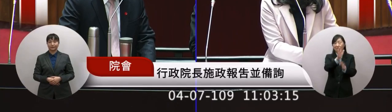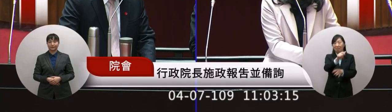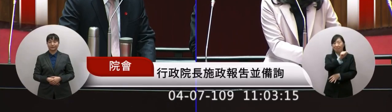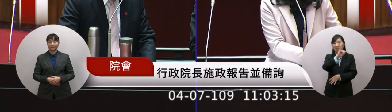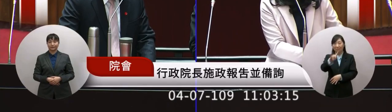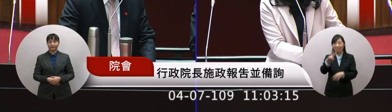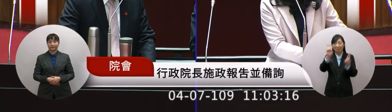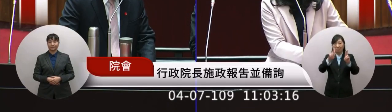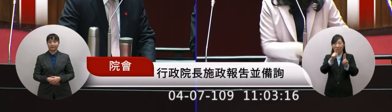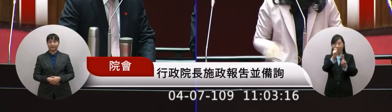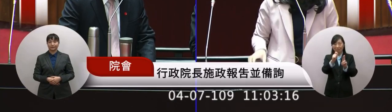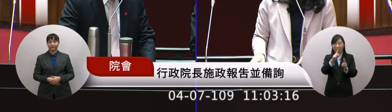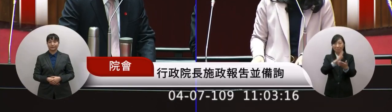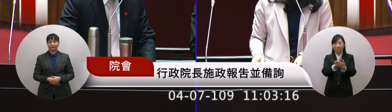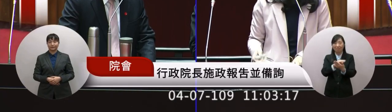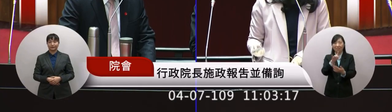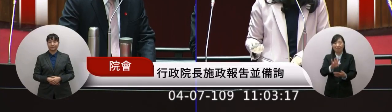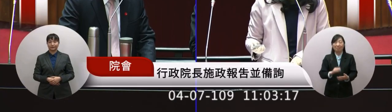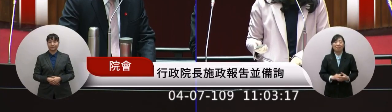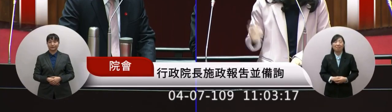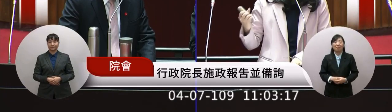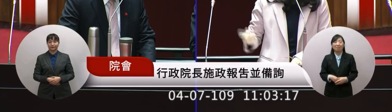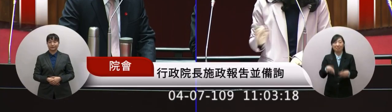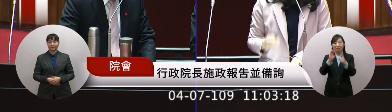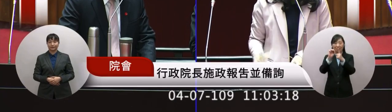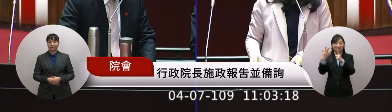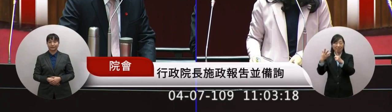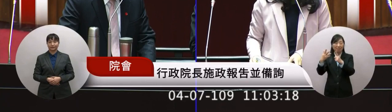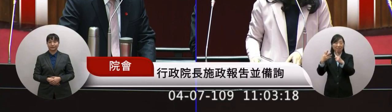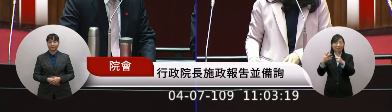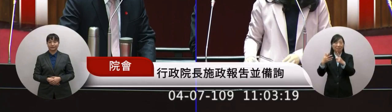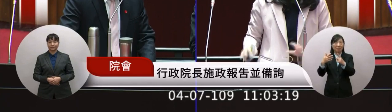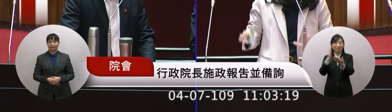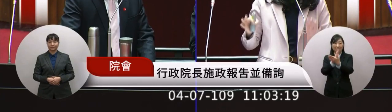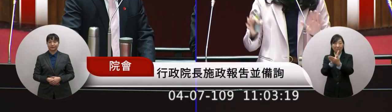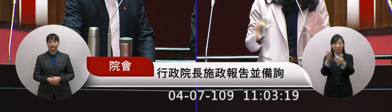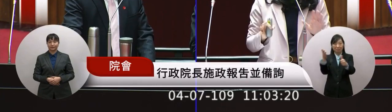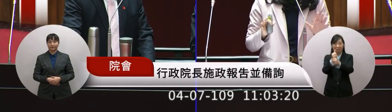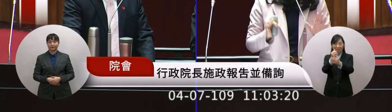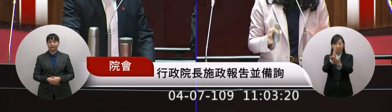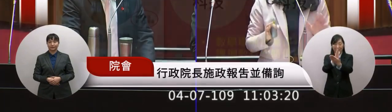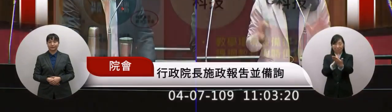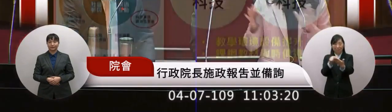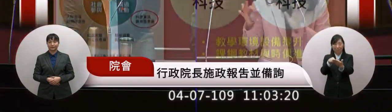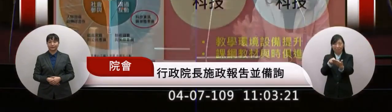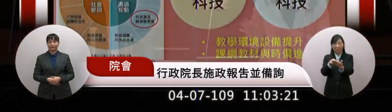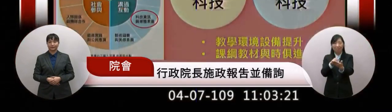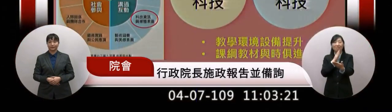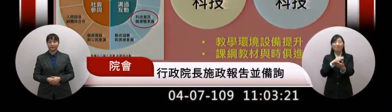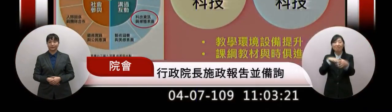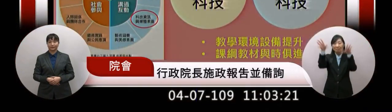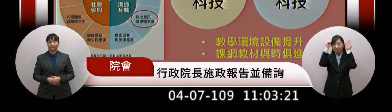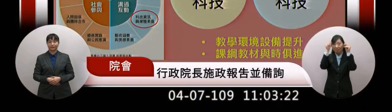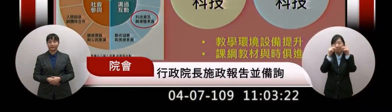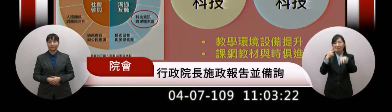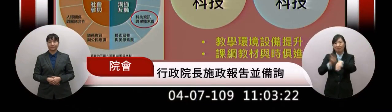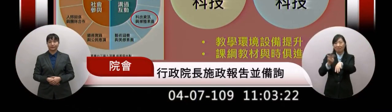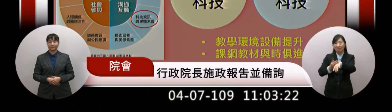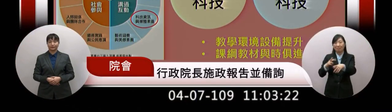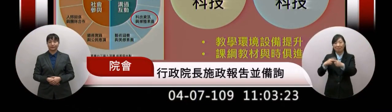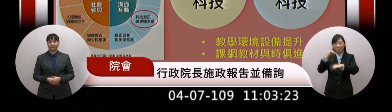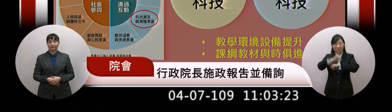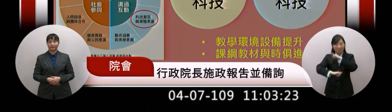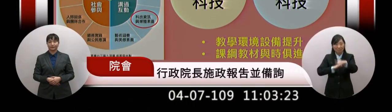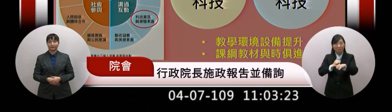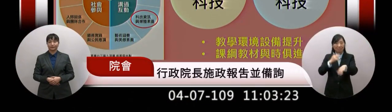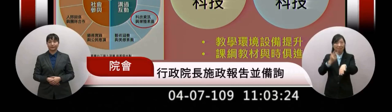教材哦。那我相信说其实我们在108的课纲已经有看到，就是资讯科技跟生活科技都是我们新